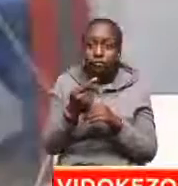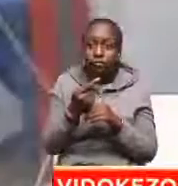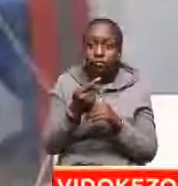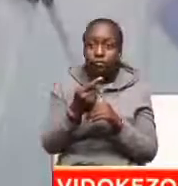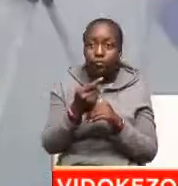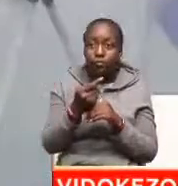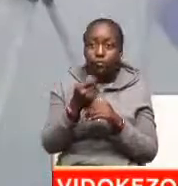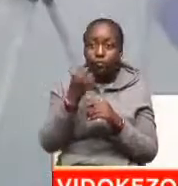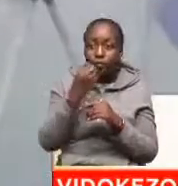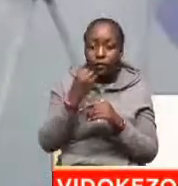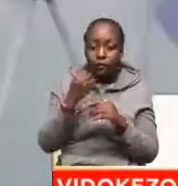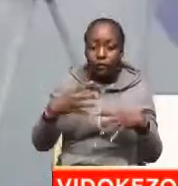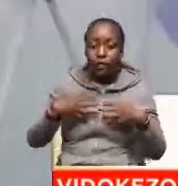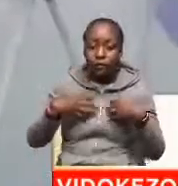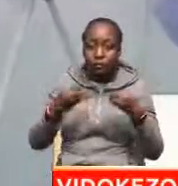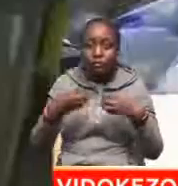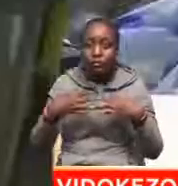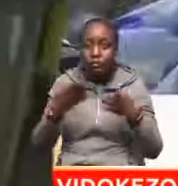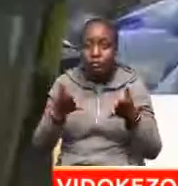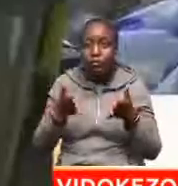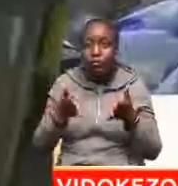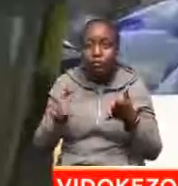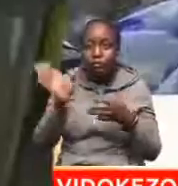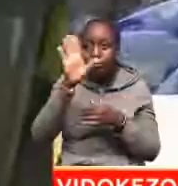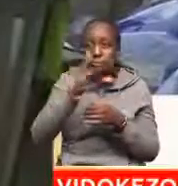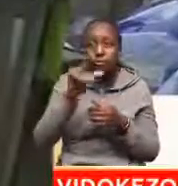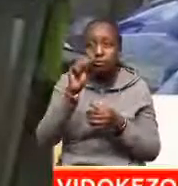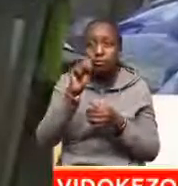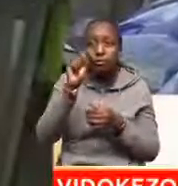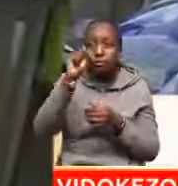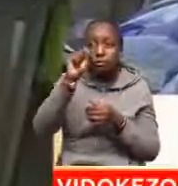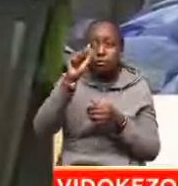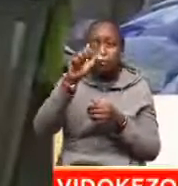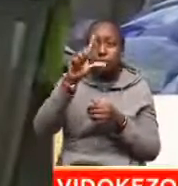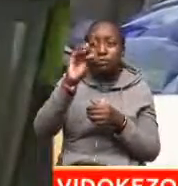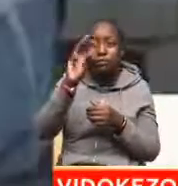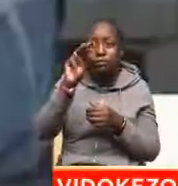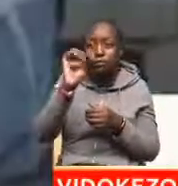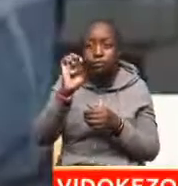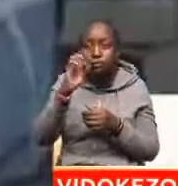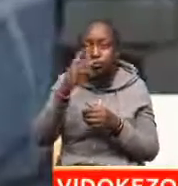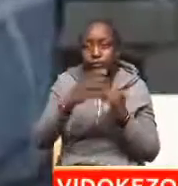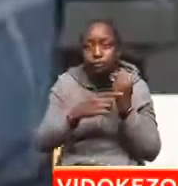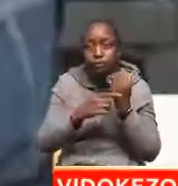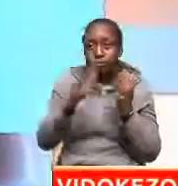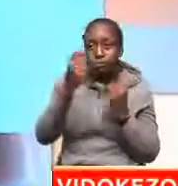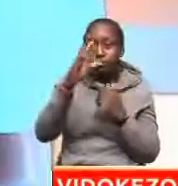afya katika bara la Afrika. Salome Mwirore, TV 47.